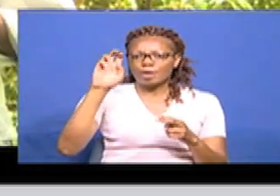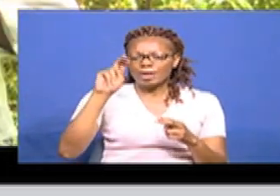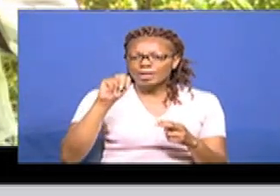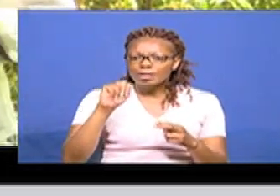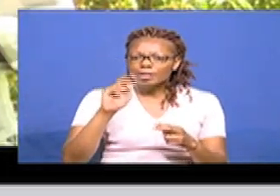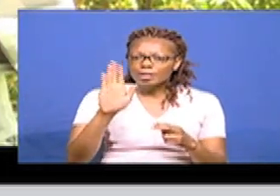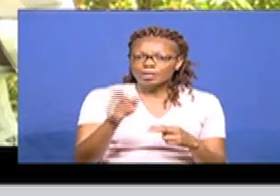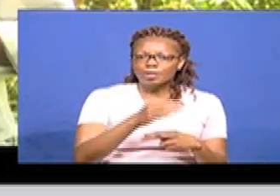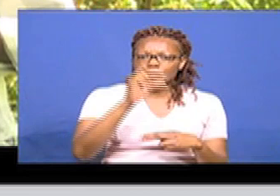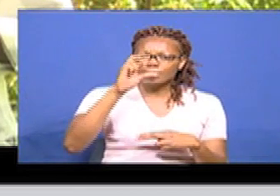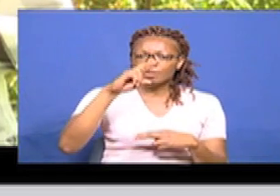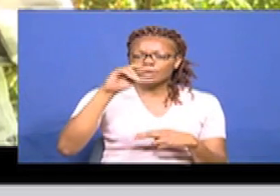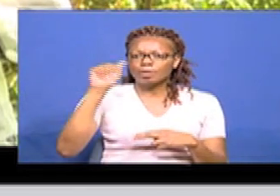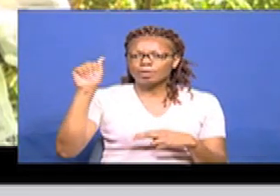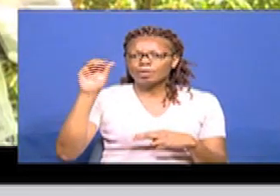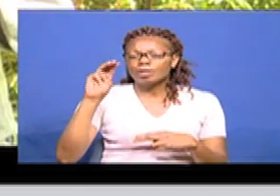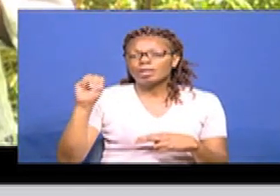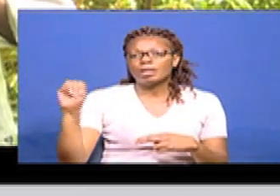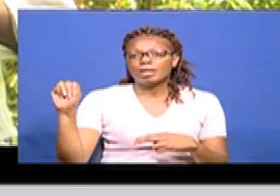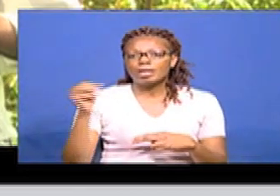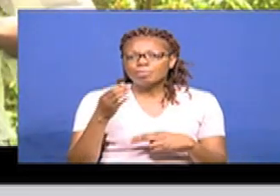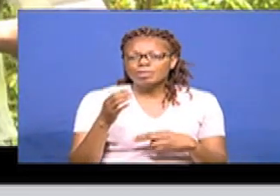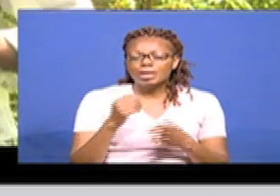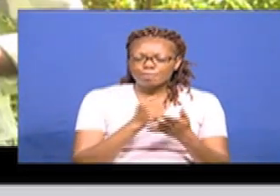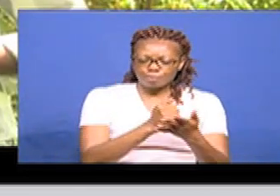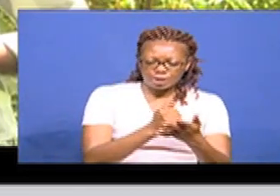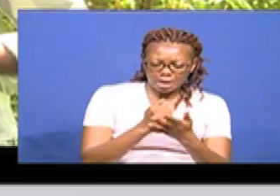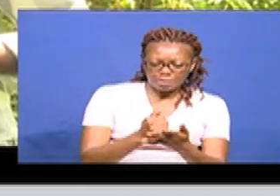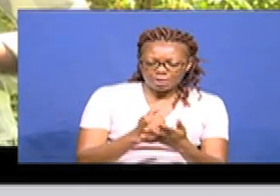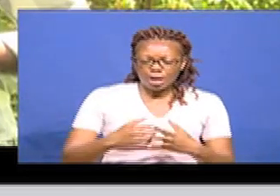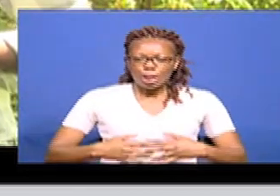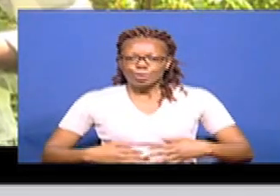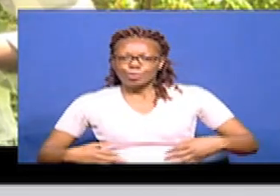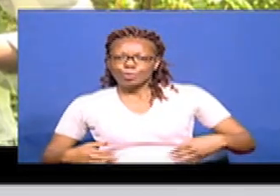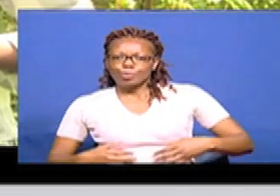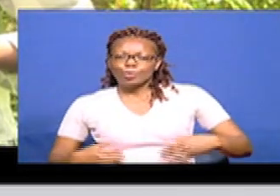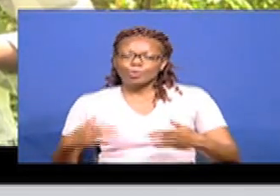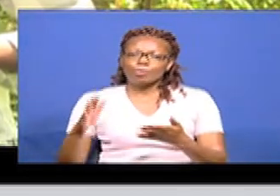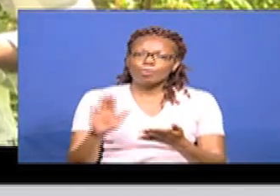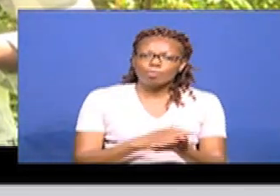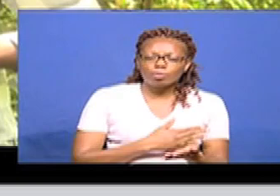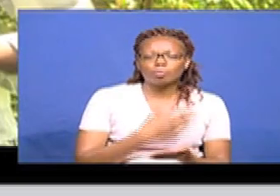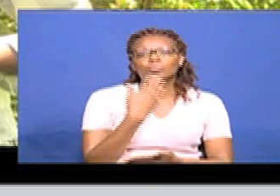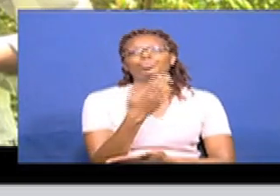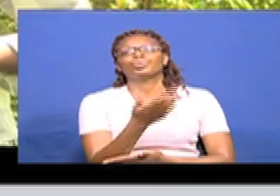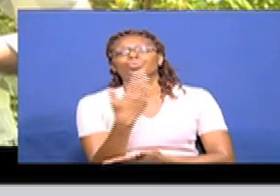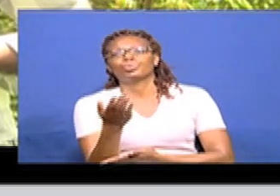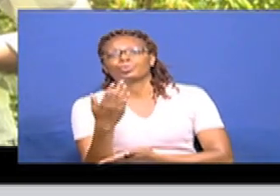kama vile Ukambani, itasaidia kupunguza janga la njaa na pia kuomba kila